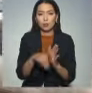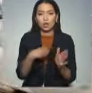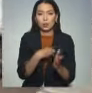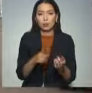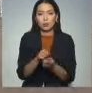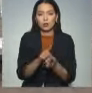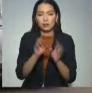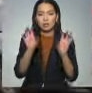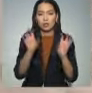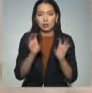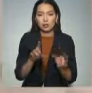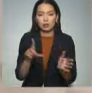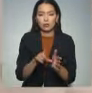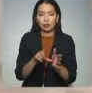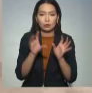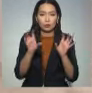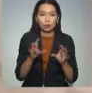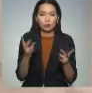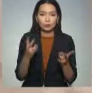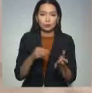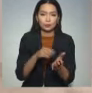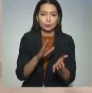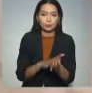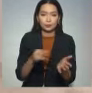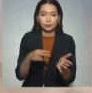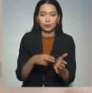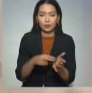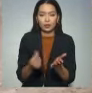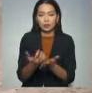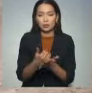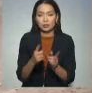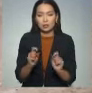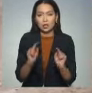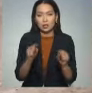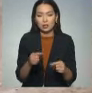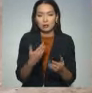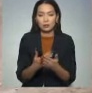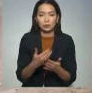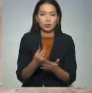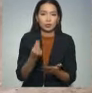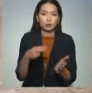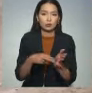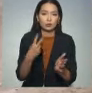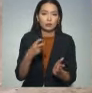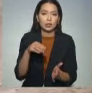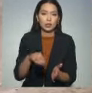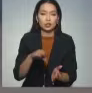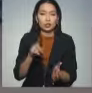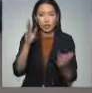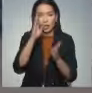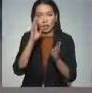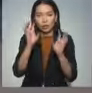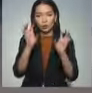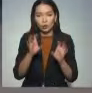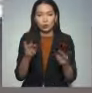необходимые изменения в законодательство. В налоговом кодексе нужно прописать ставку сбора за регистрацию в размере 200 тысяч тенге. В экологическом